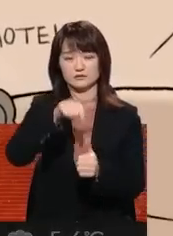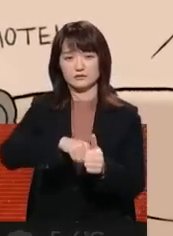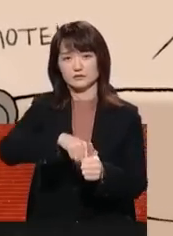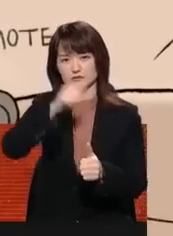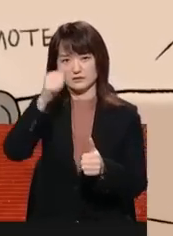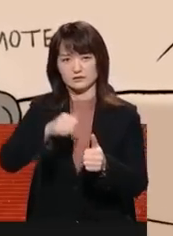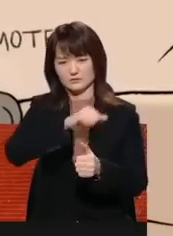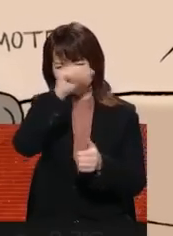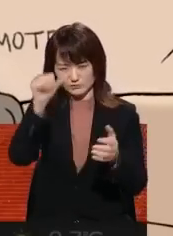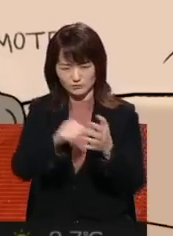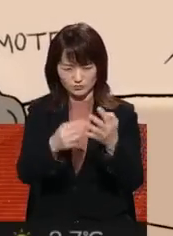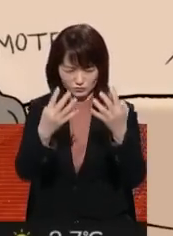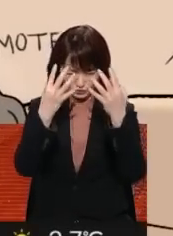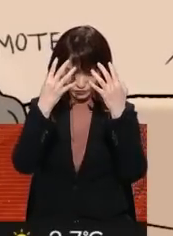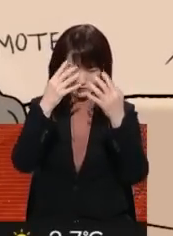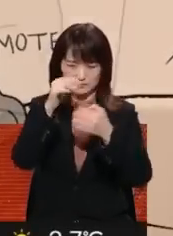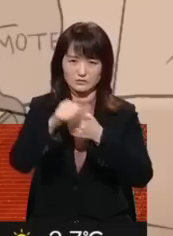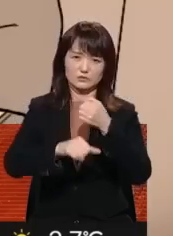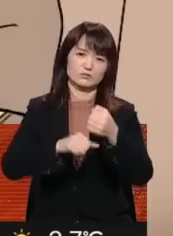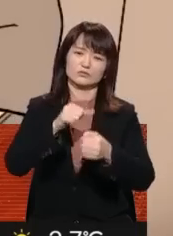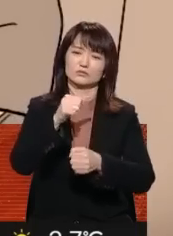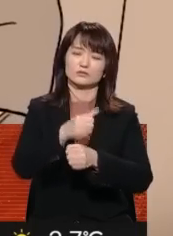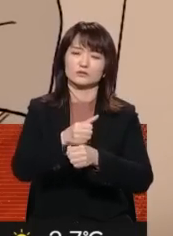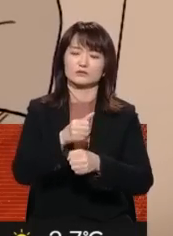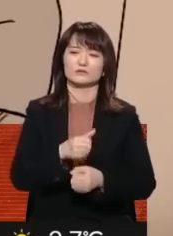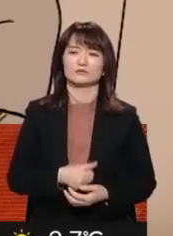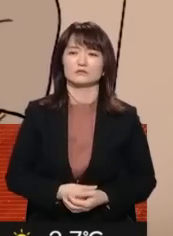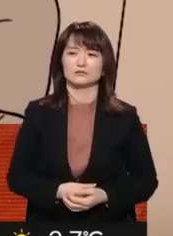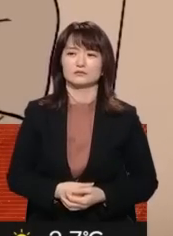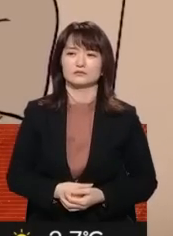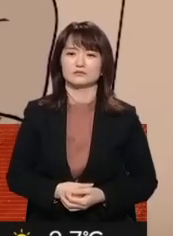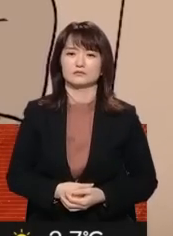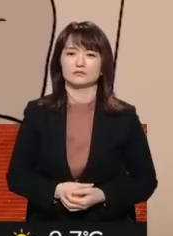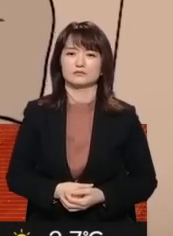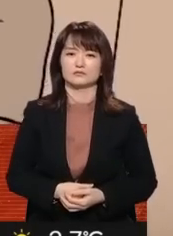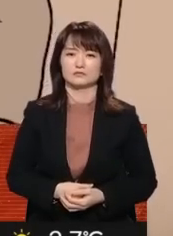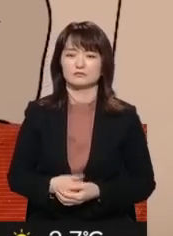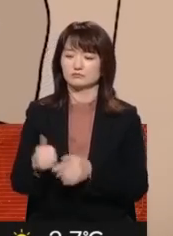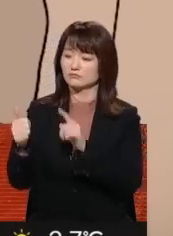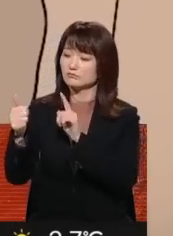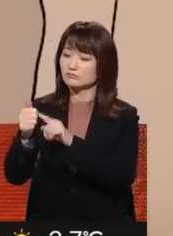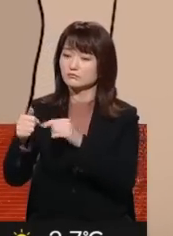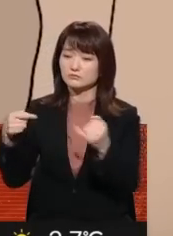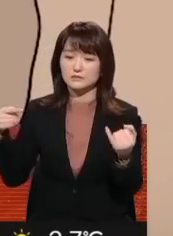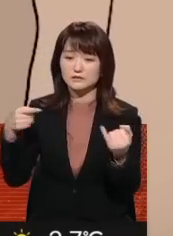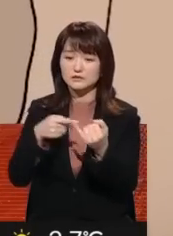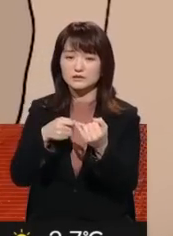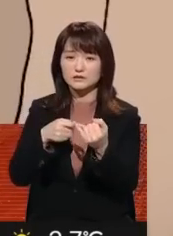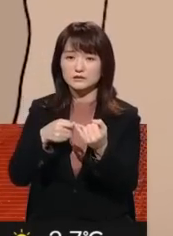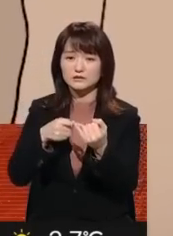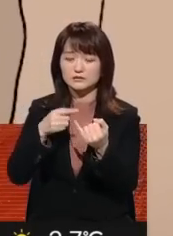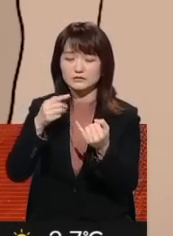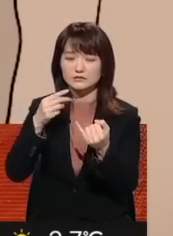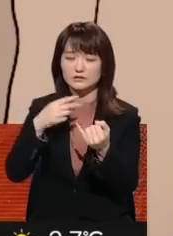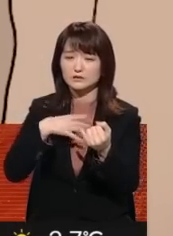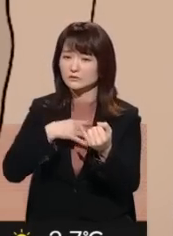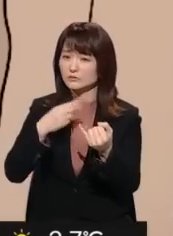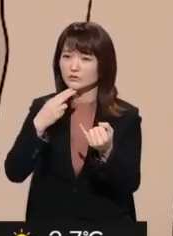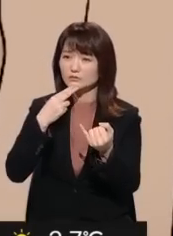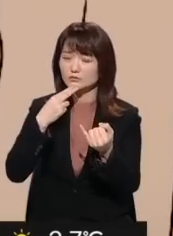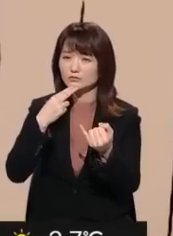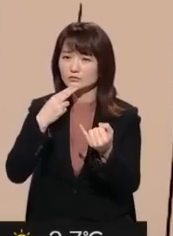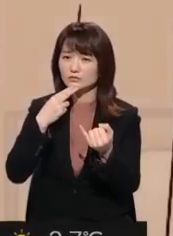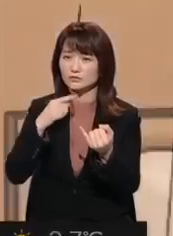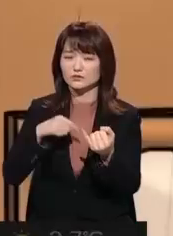이상의 징역에 처할 수 있고요 근데이 사건 같은 경우는 본인이 그런 얘기를 해요 살인 고의가 없고 스스로 중단했다라고 얘기하는데